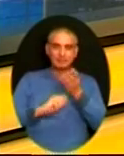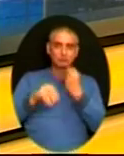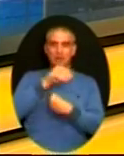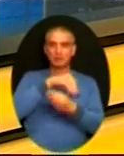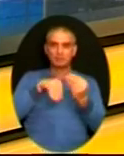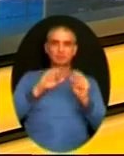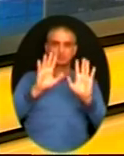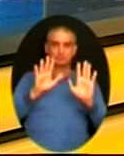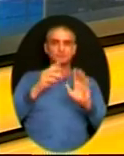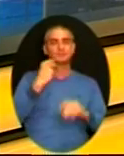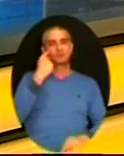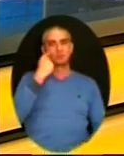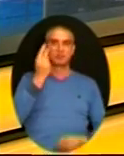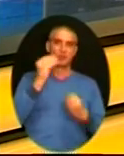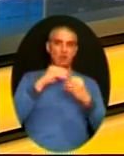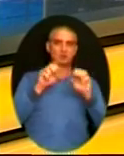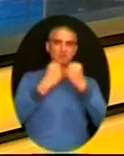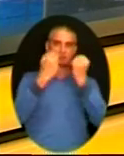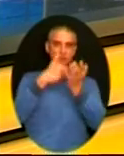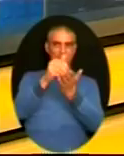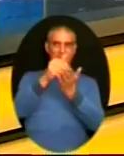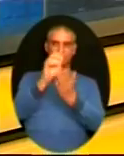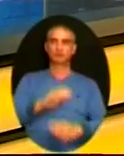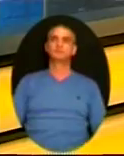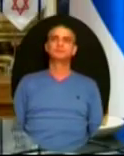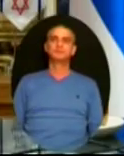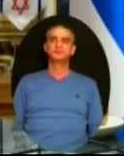כזה או אחר. בוא נראה עוד קצת מהמשבר הזה ונמשיך.